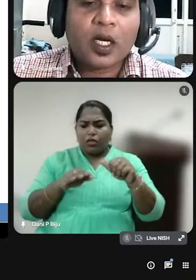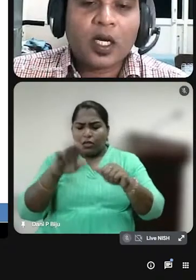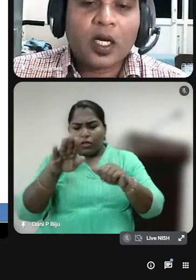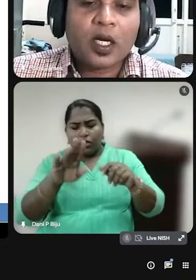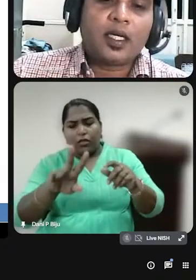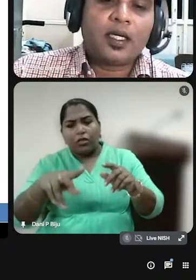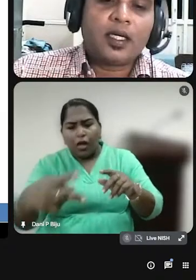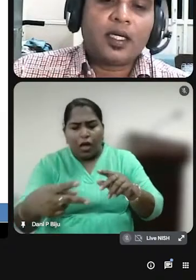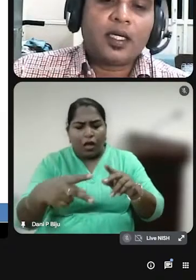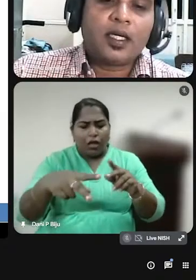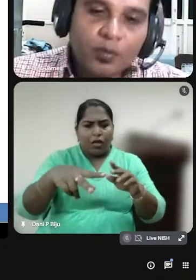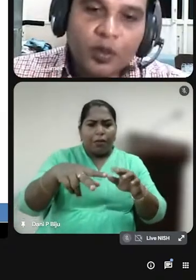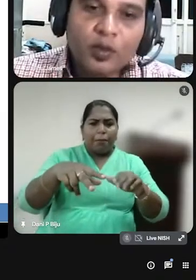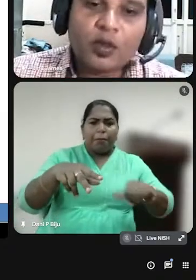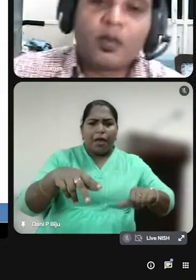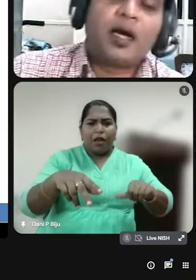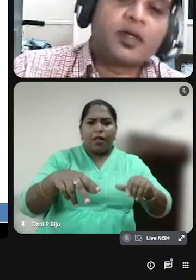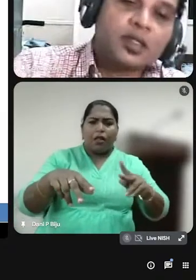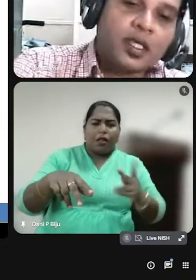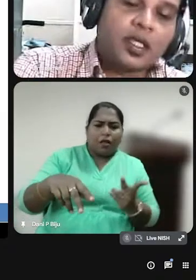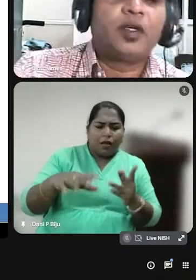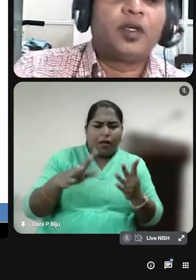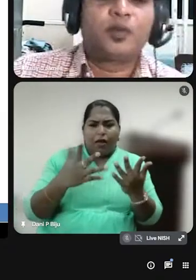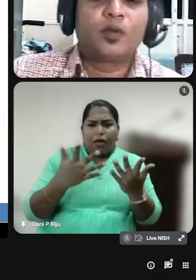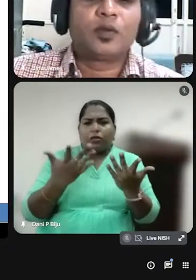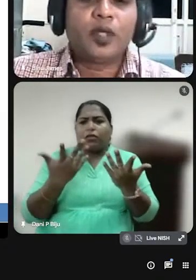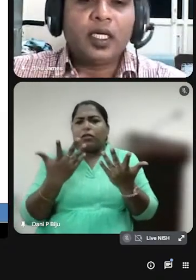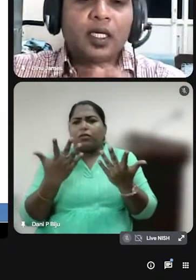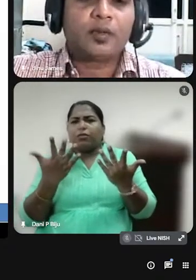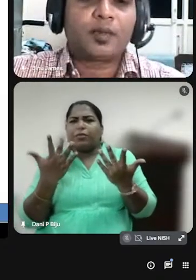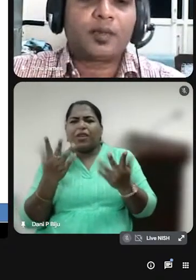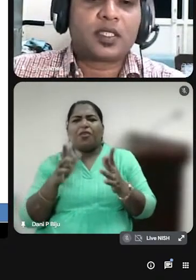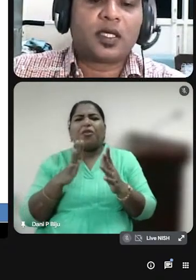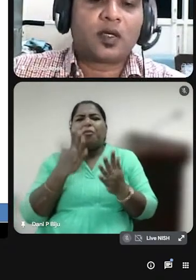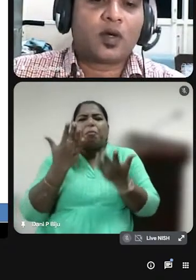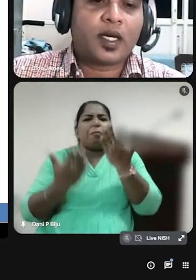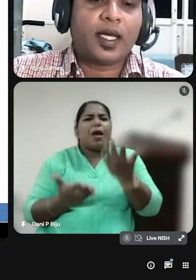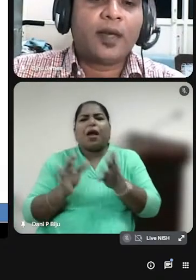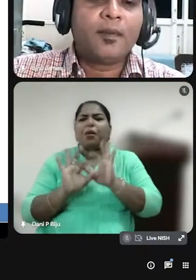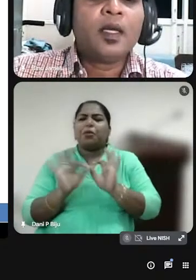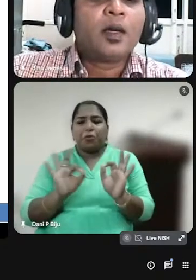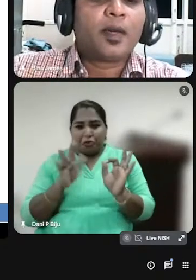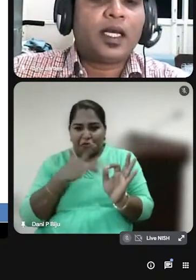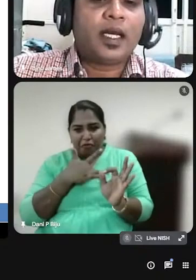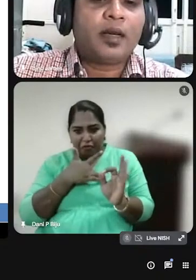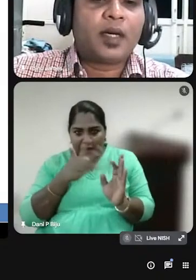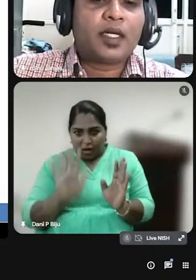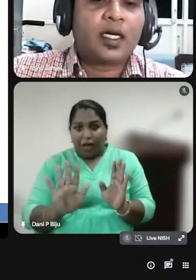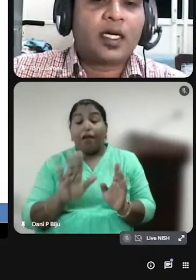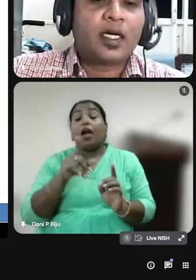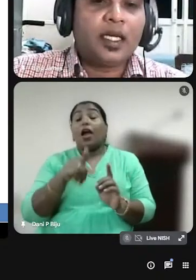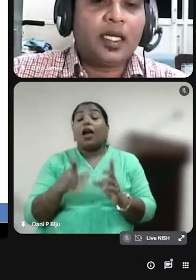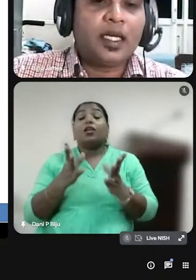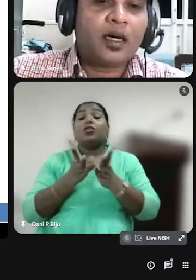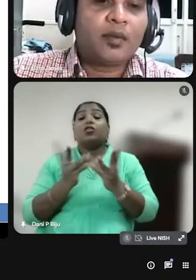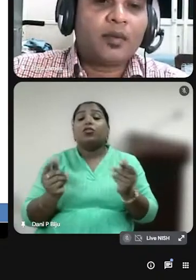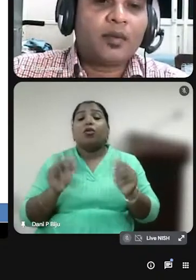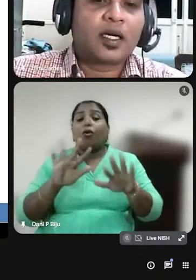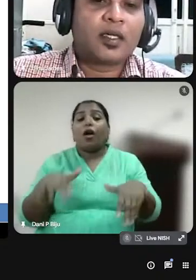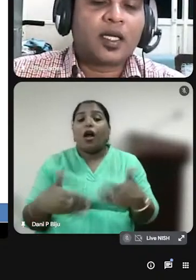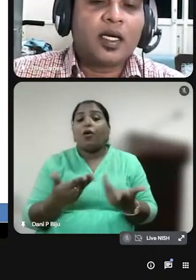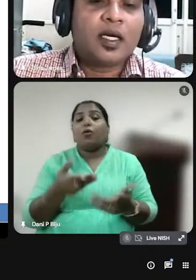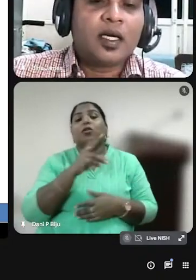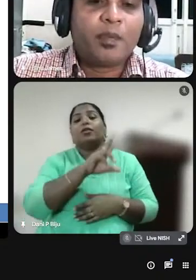പോകുന്നു, അടുത്ത കാല് മുമ്പോട്ട് നോക്കുമ്പോൾ ആ വശത്തേക്ക് വേച്ചു പോകുന്നു. ഇങ്ങനെയുള്ള പ്രശ്നങ്ങൾക്കൊക്കെ പരിഹാരമായിട്ടാണ് ഈ